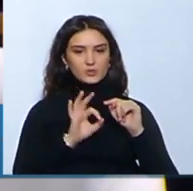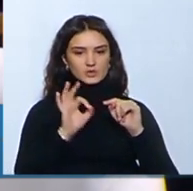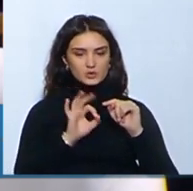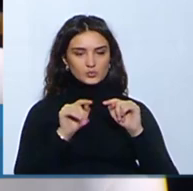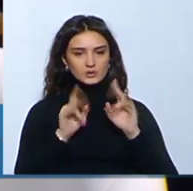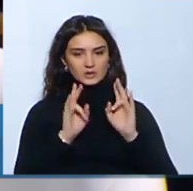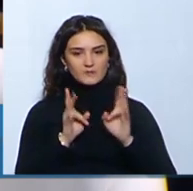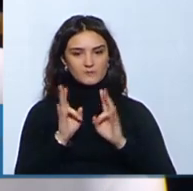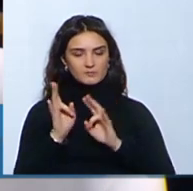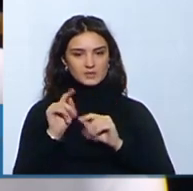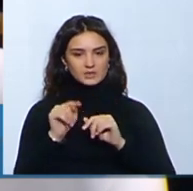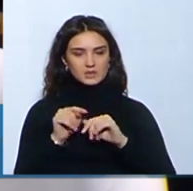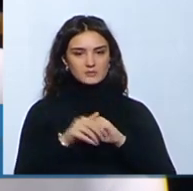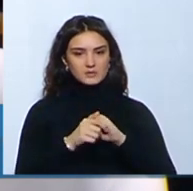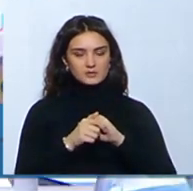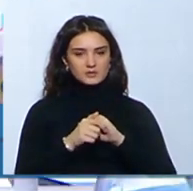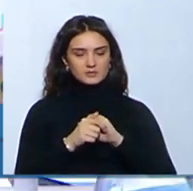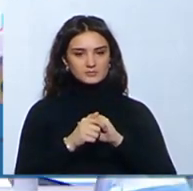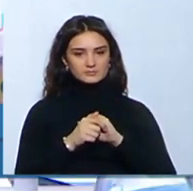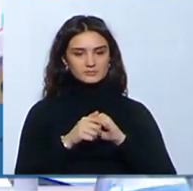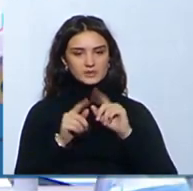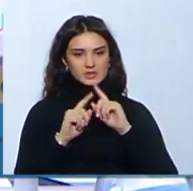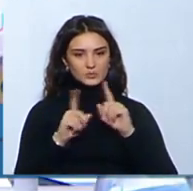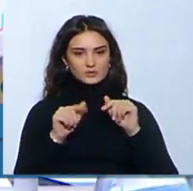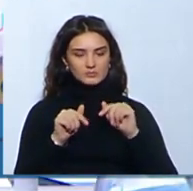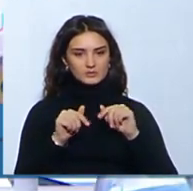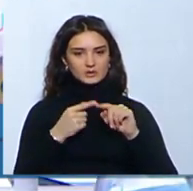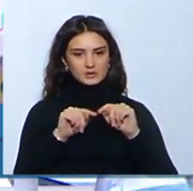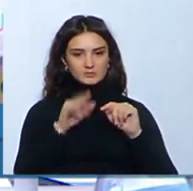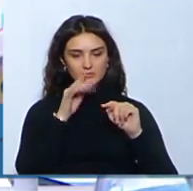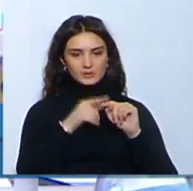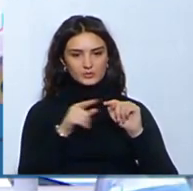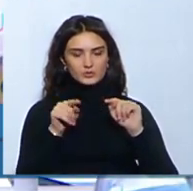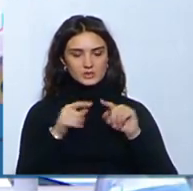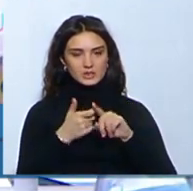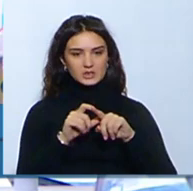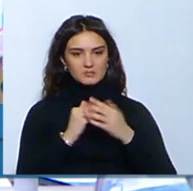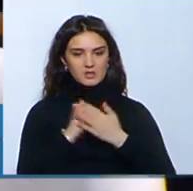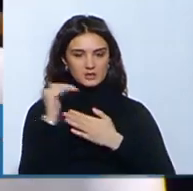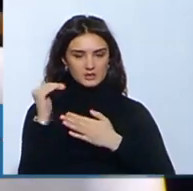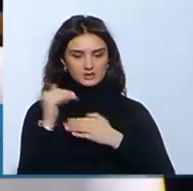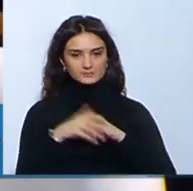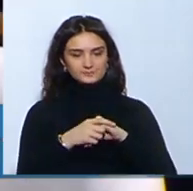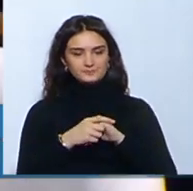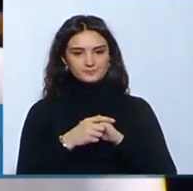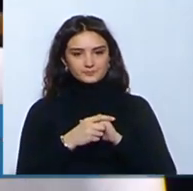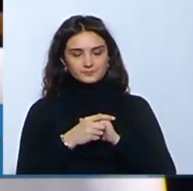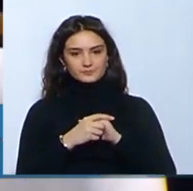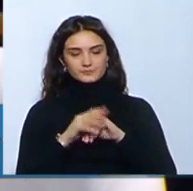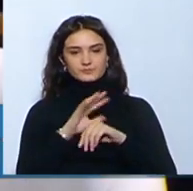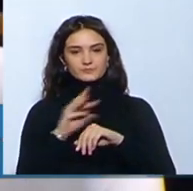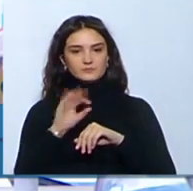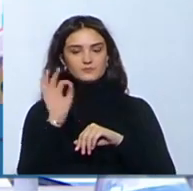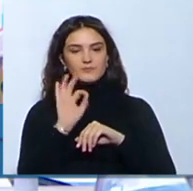ეს ტრავმების დაზიანება აი ამ პიროტექნიკით განსაკუთრებით ამ პერიოდში საკმაოდ მაღალია. ყველაზე ხშირად